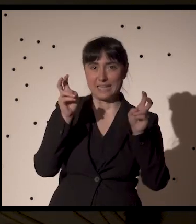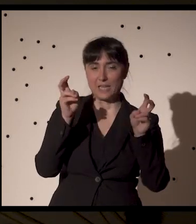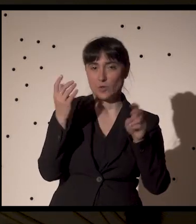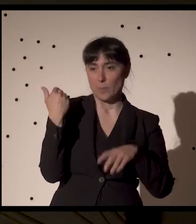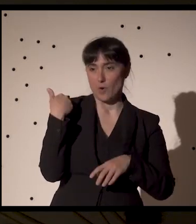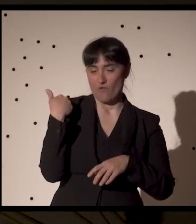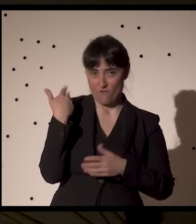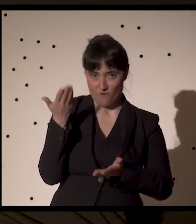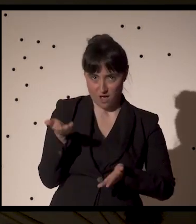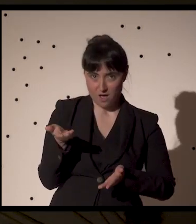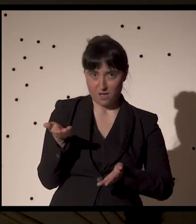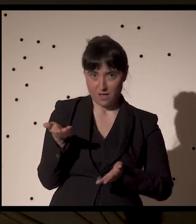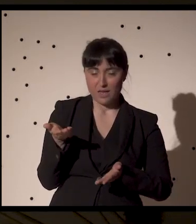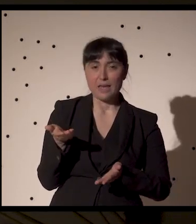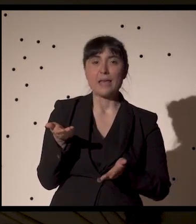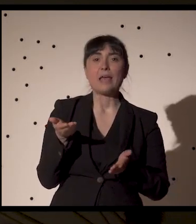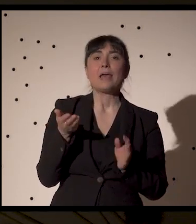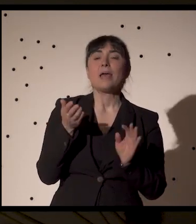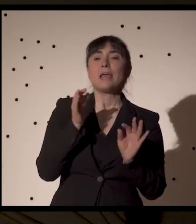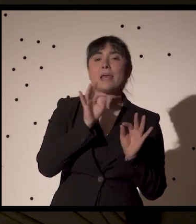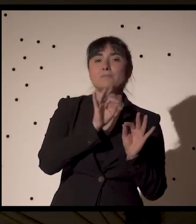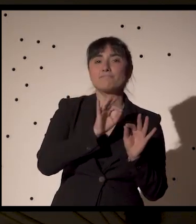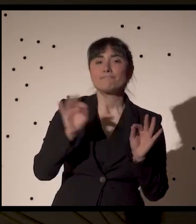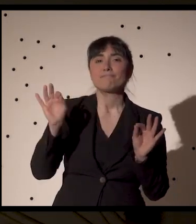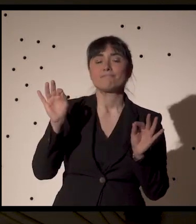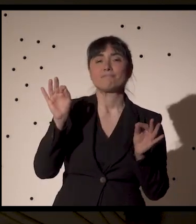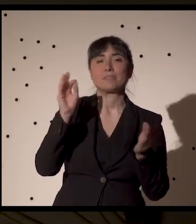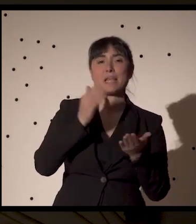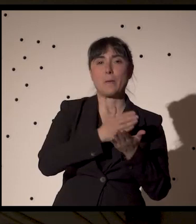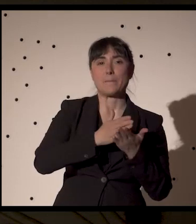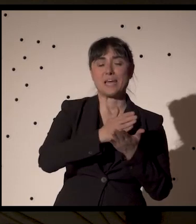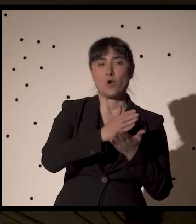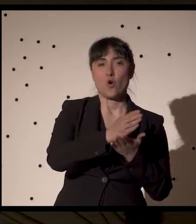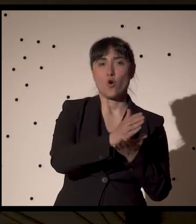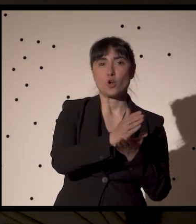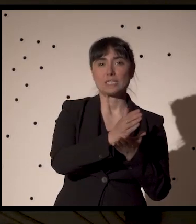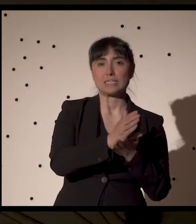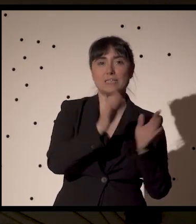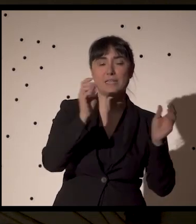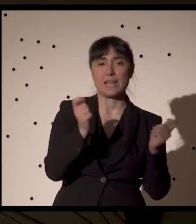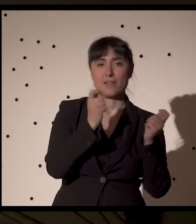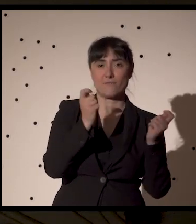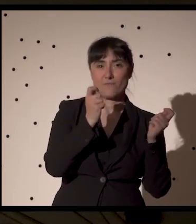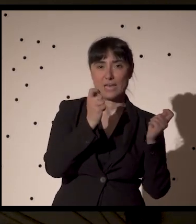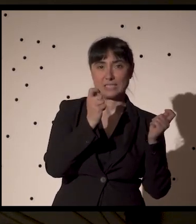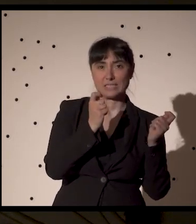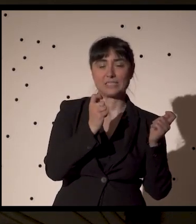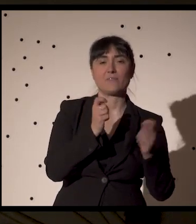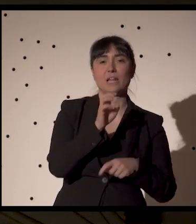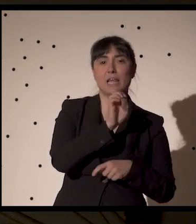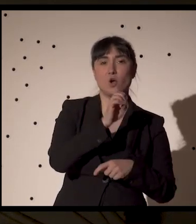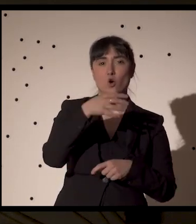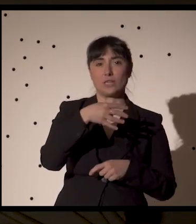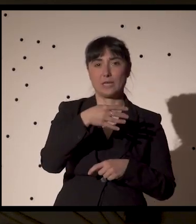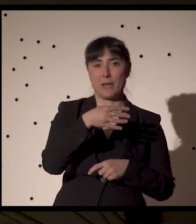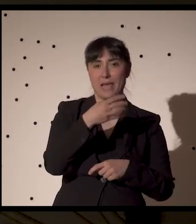nato all'interno del percorso delle coltmetra della penultima edizione delle corde metriche era stata gestita da uno